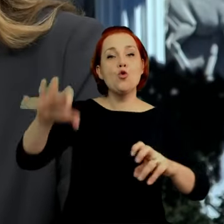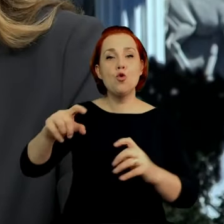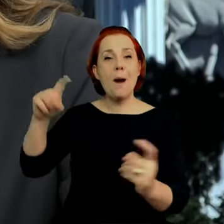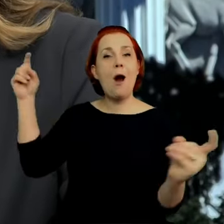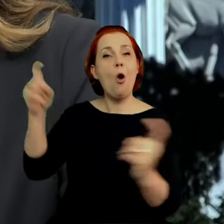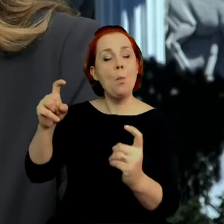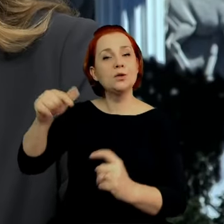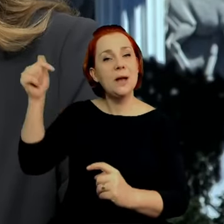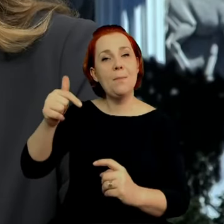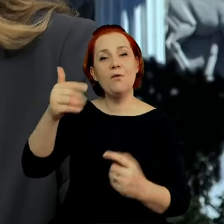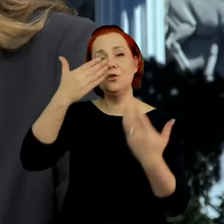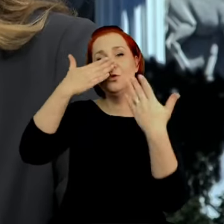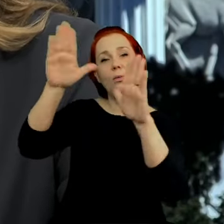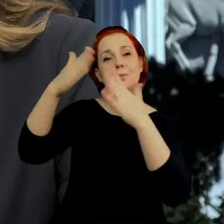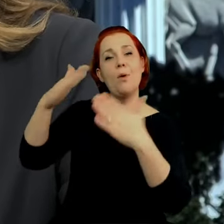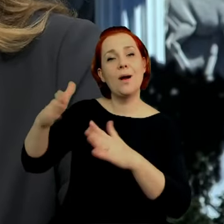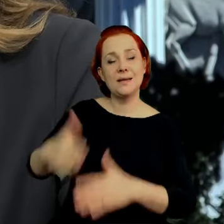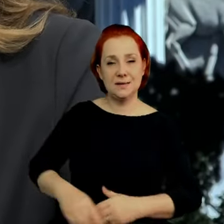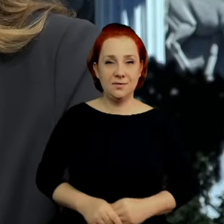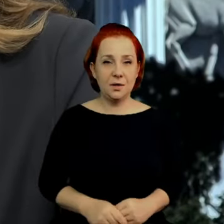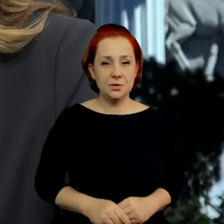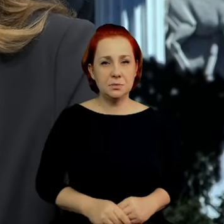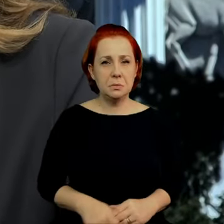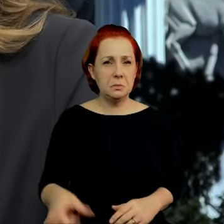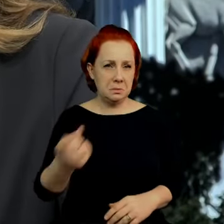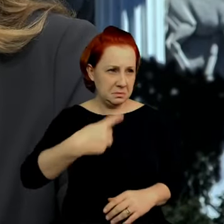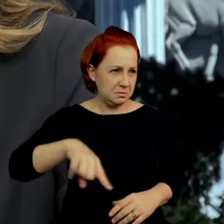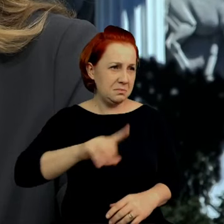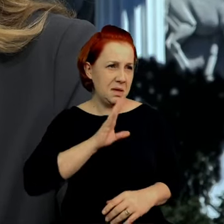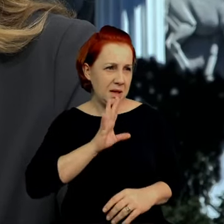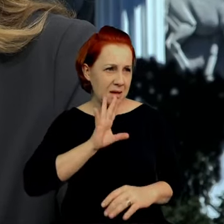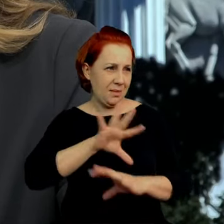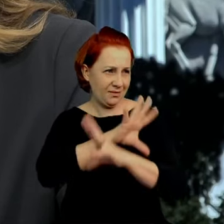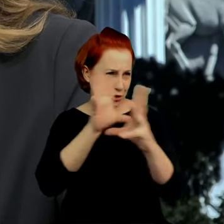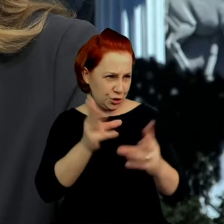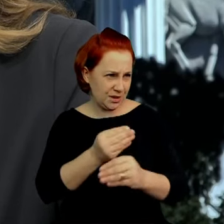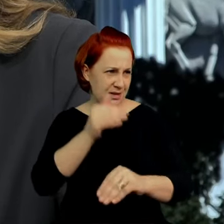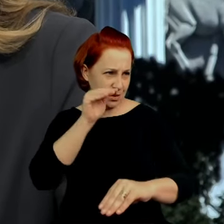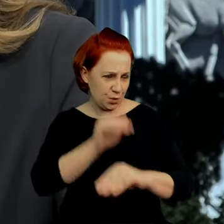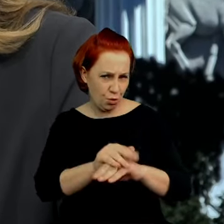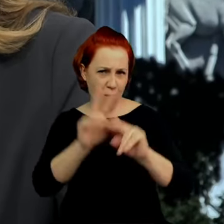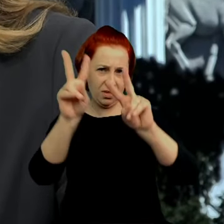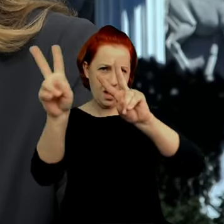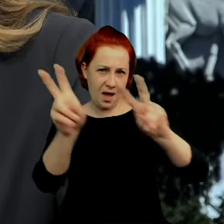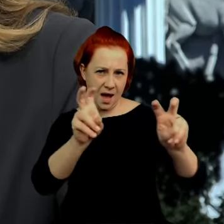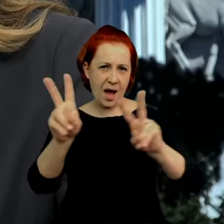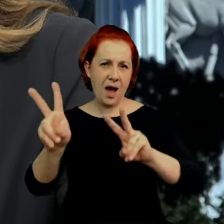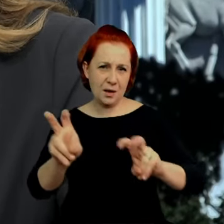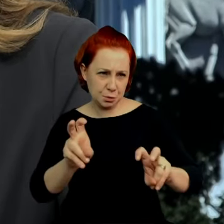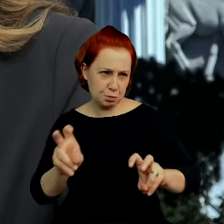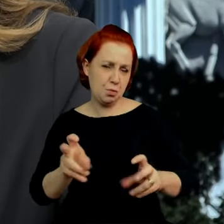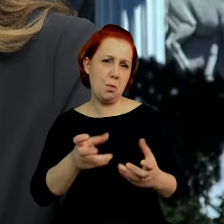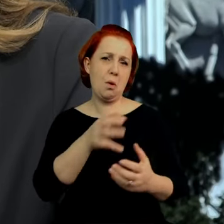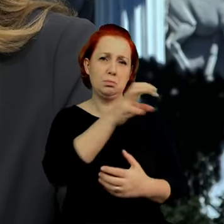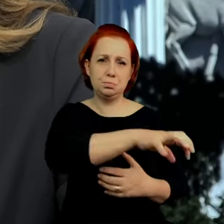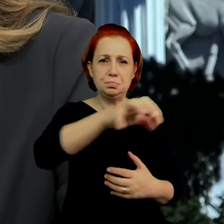Są takie obszary, co do których się chyba wszyscy zgadzamy, bez żadnych wątpliwości, że